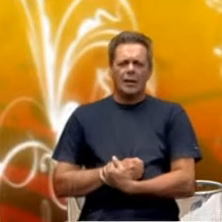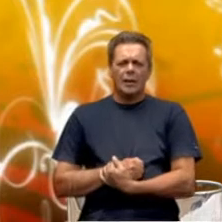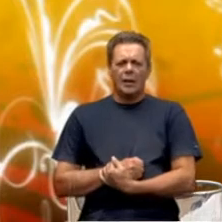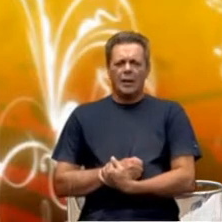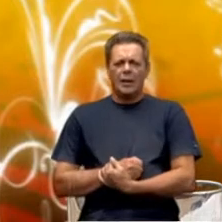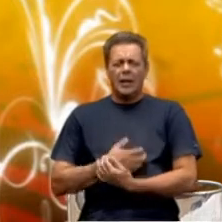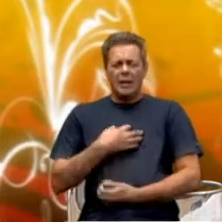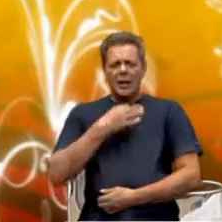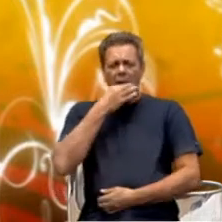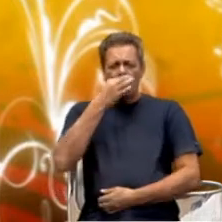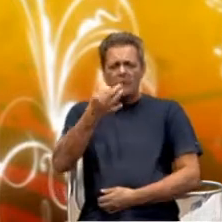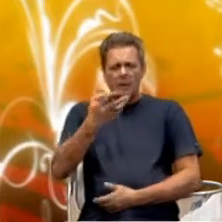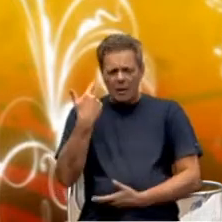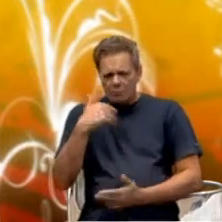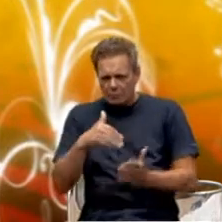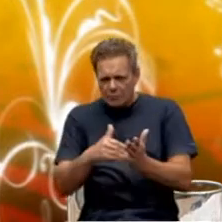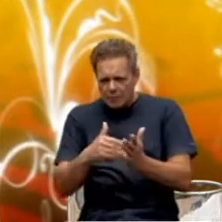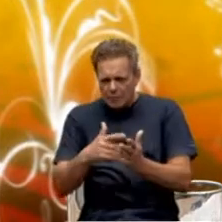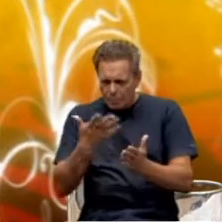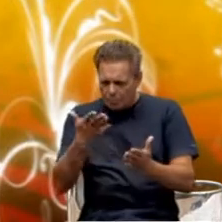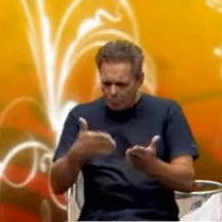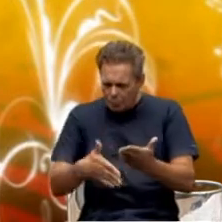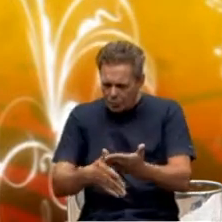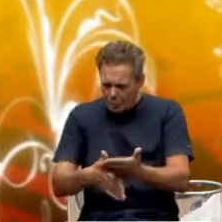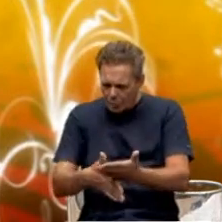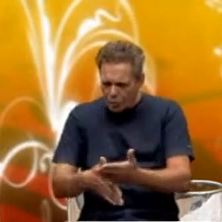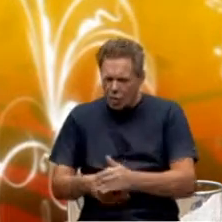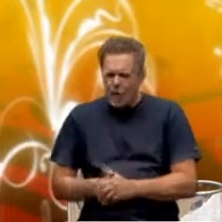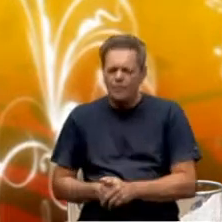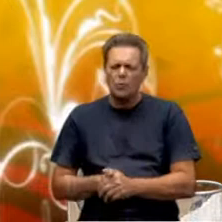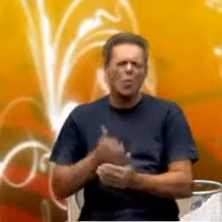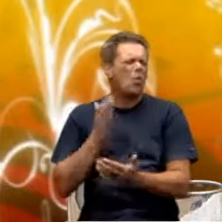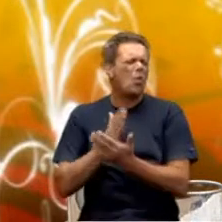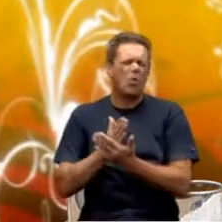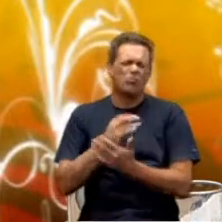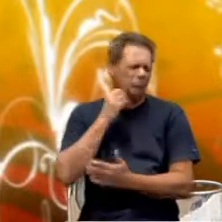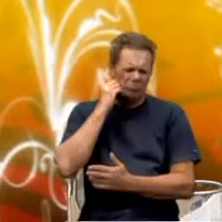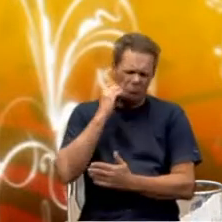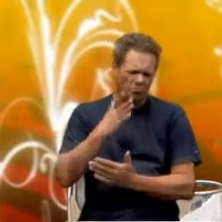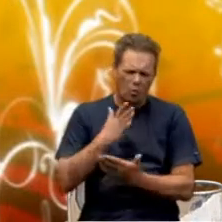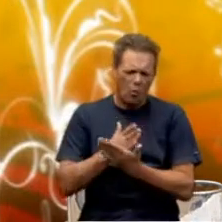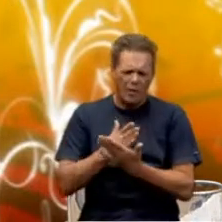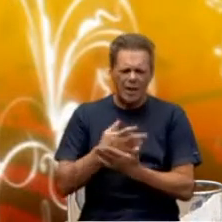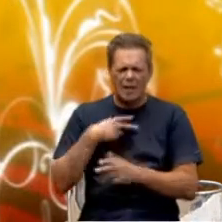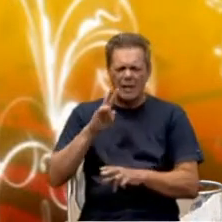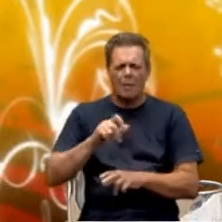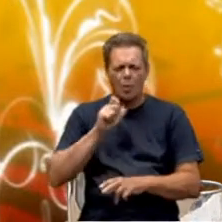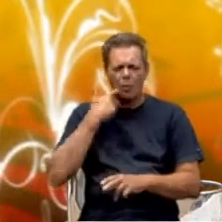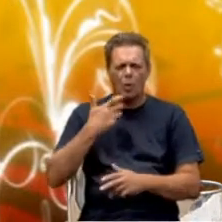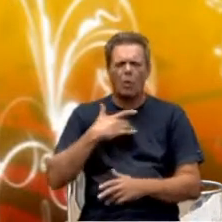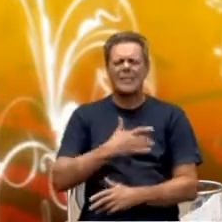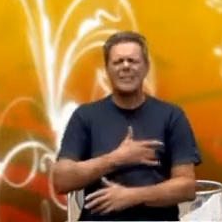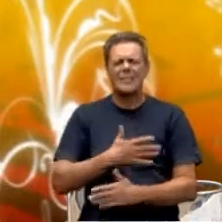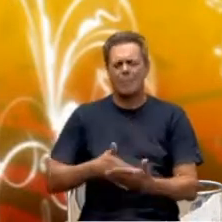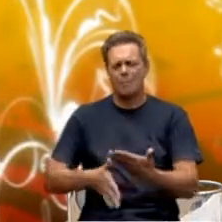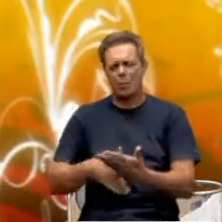ured@krijesnica.hr, da ih pitate je li im treba vaša podrška u nečemu. Uvijek je dobro kad imamo ljude koji sa srcem